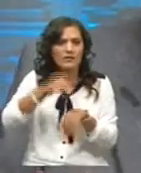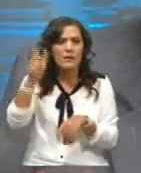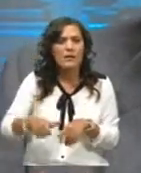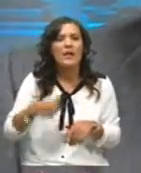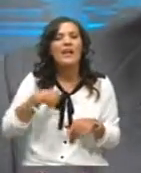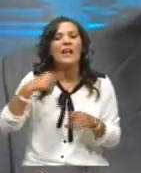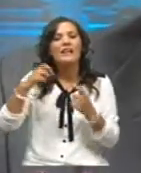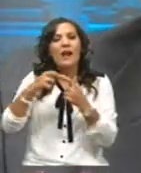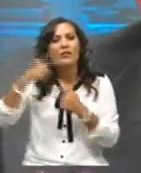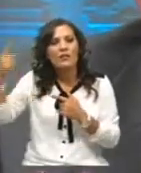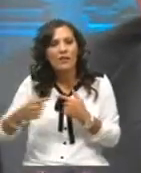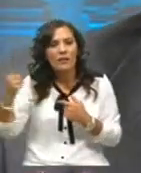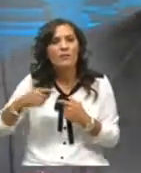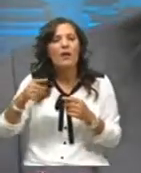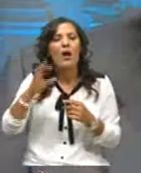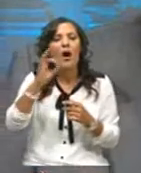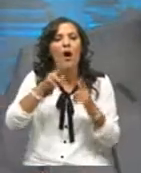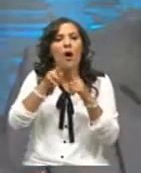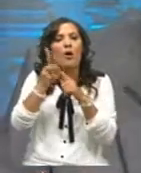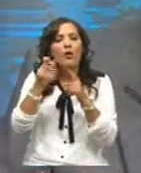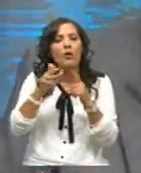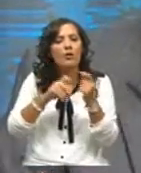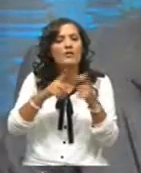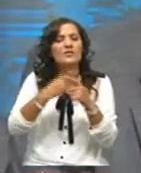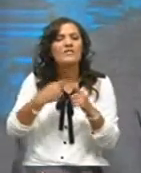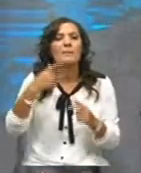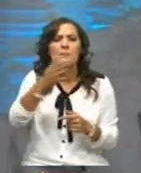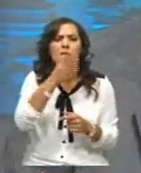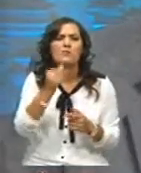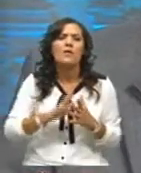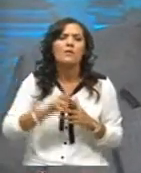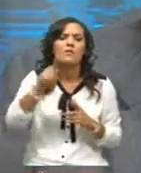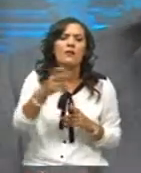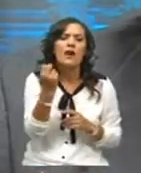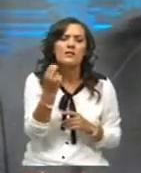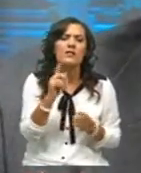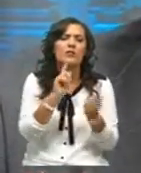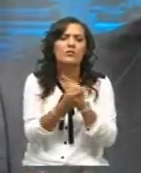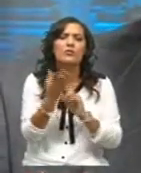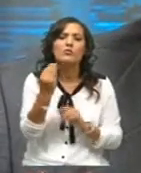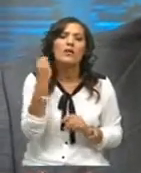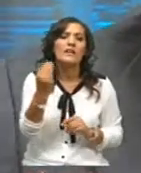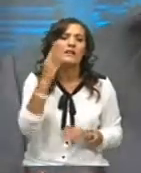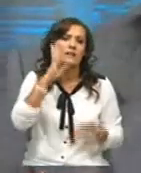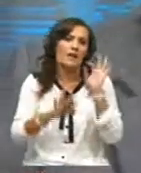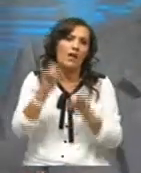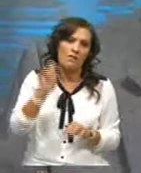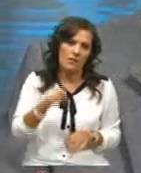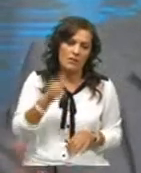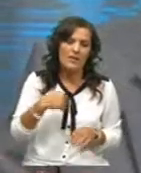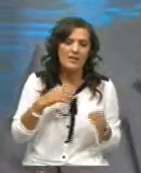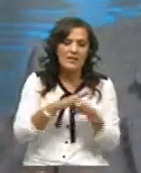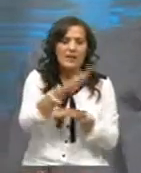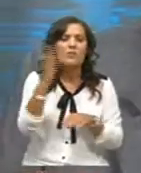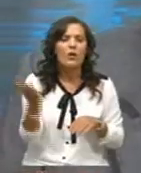Onkoloji ve Radyoterapi bilimi o kadar ilerledi ki Bu hastalık bu kanser türünde çok iyi bir noktadayız sankaya